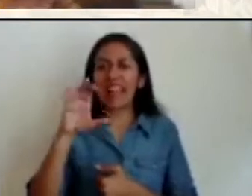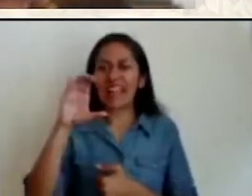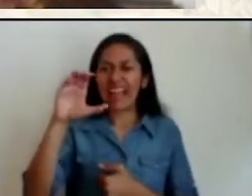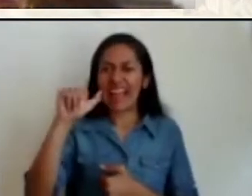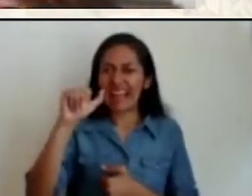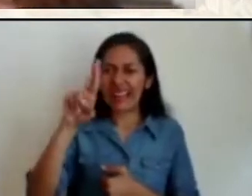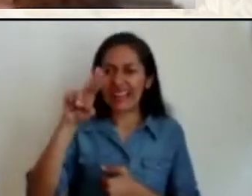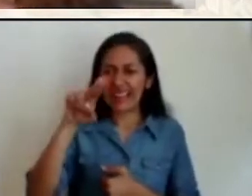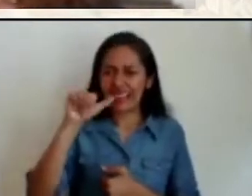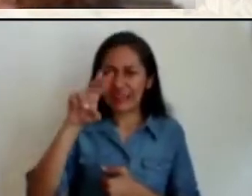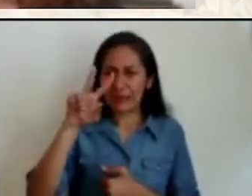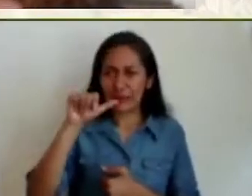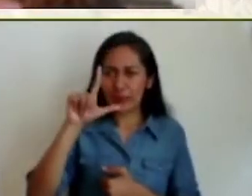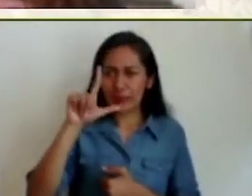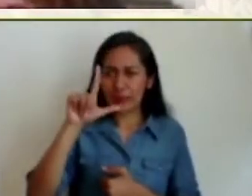veneciano.